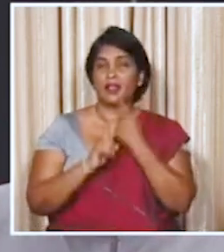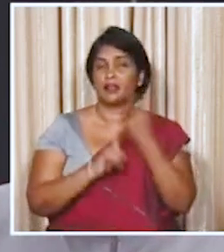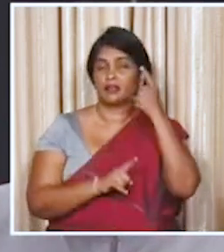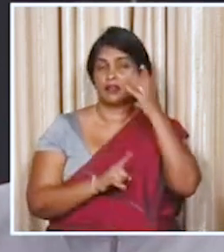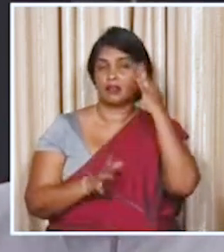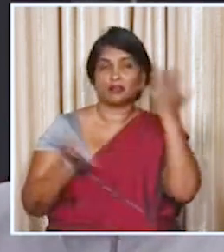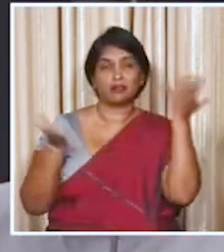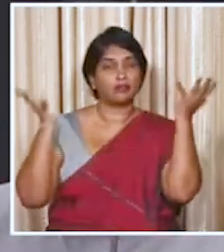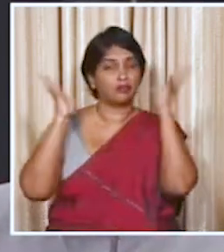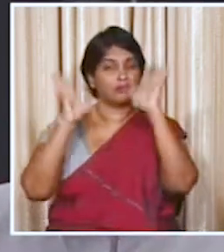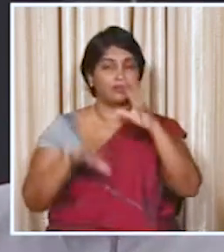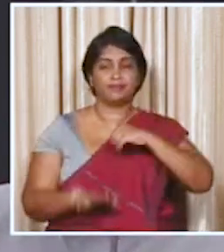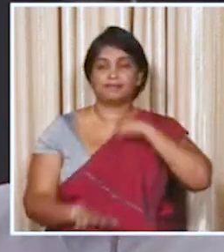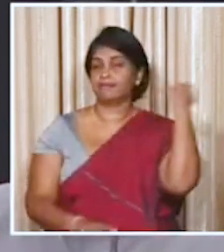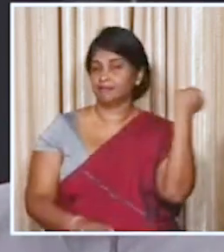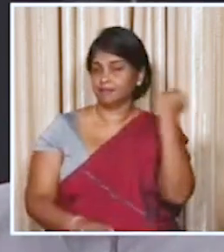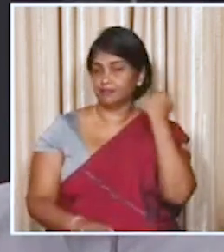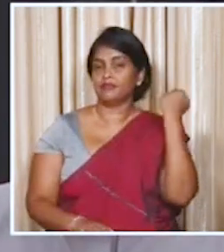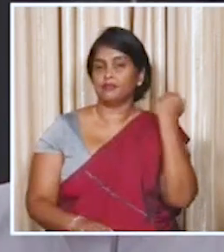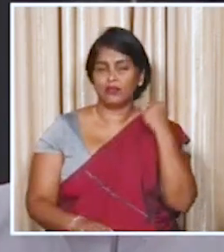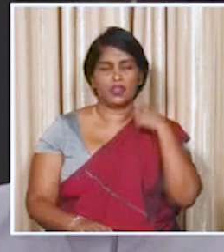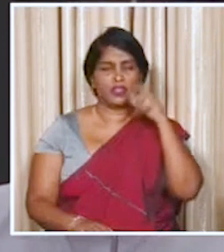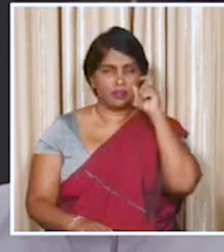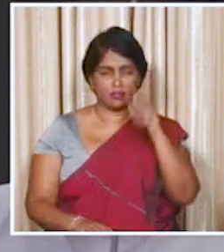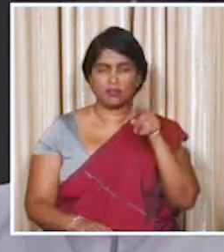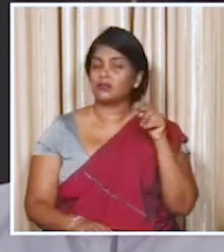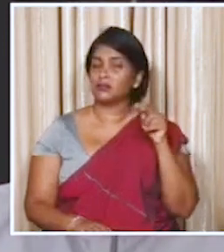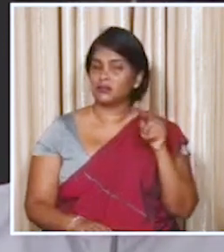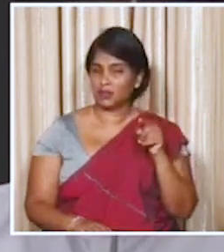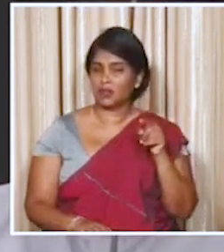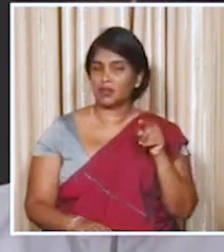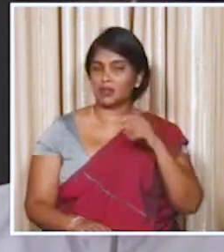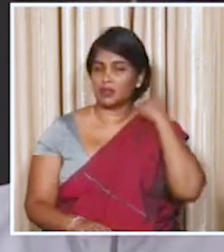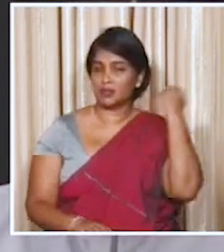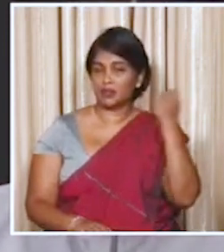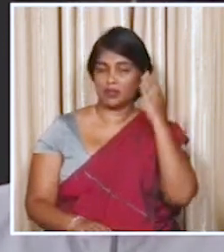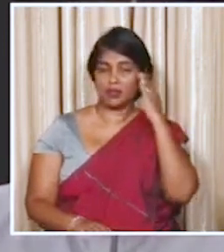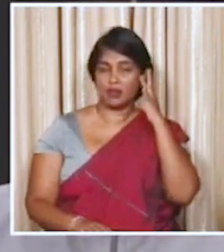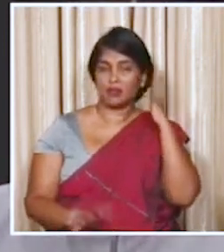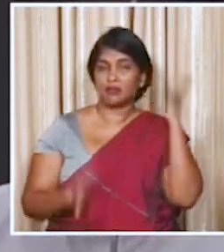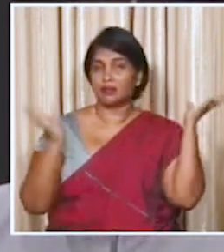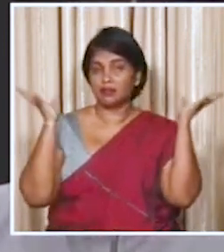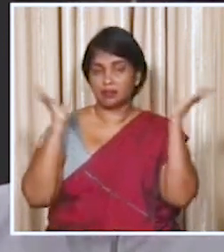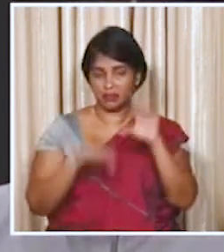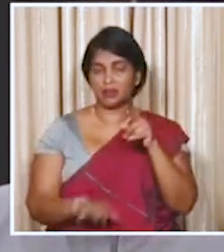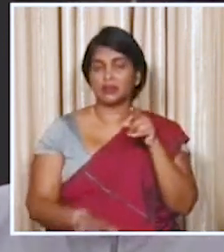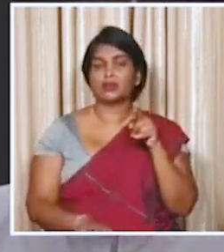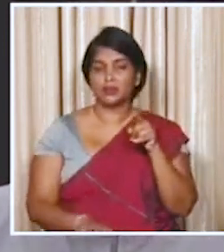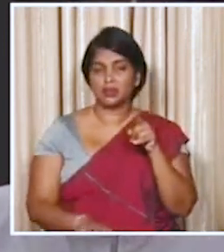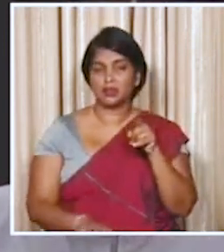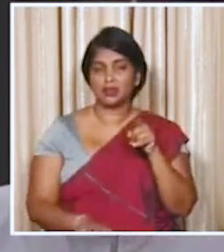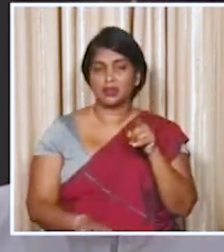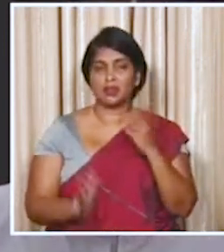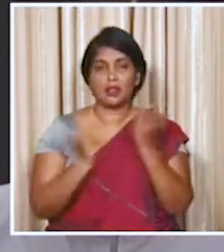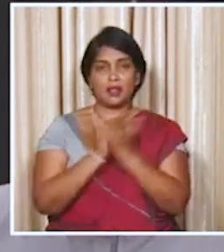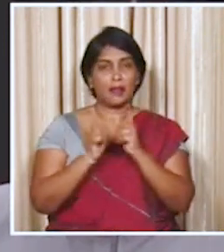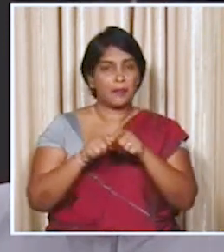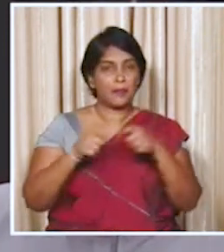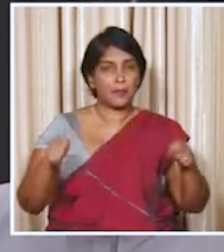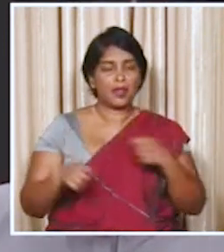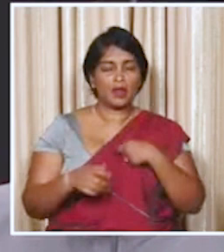කාන්තා සමුලුවක් අමතන. මම දැක්කා ඔබතුමිය ඒ සමුලුවට කාන්තාව ගෙන්නඳ දීපු හෑන්ඩ්බිල් එක මම